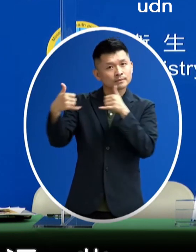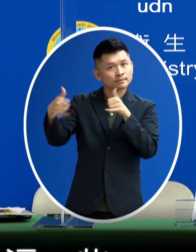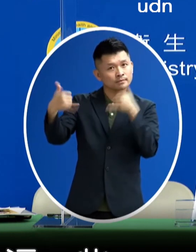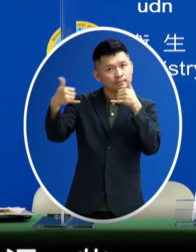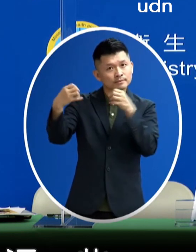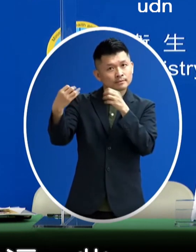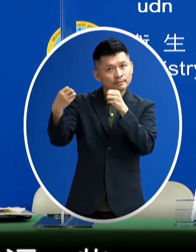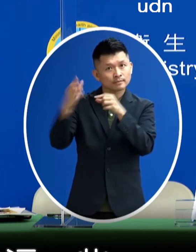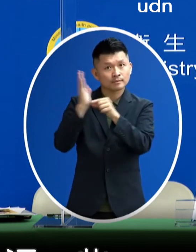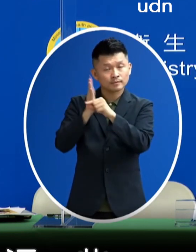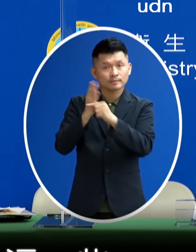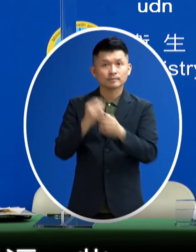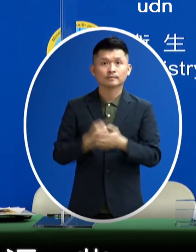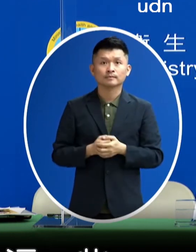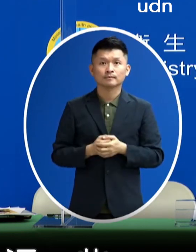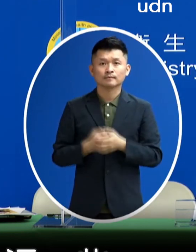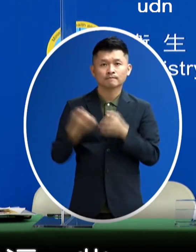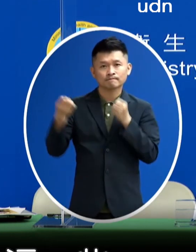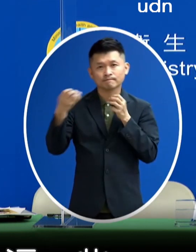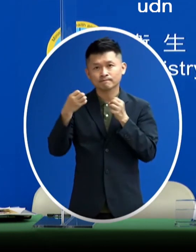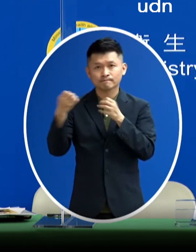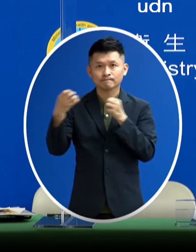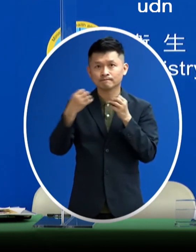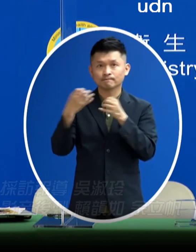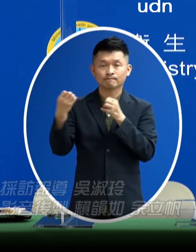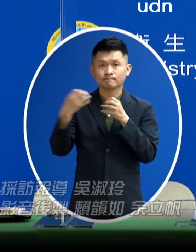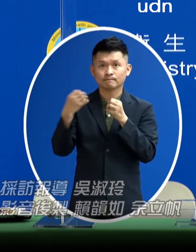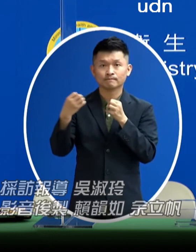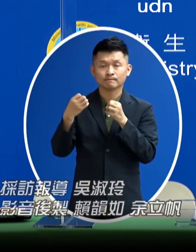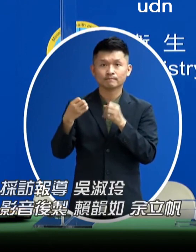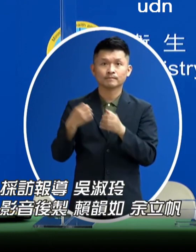前大家还在商谈里面的这些的